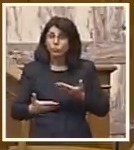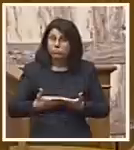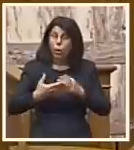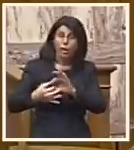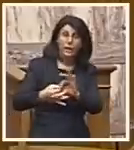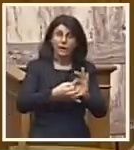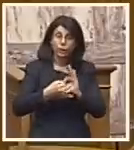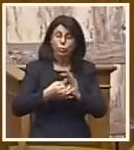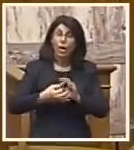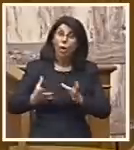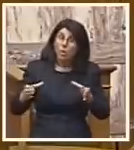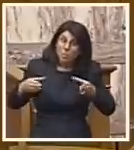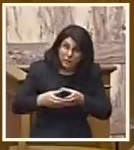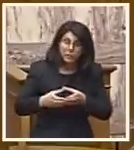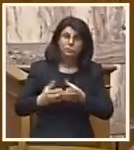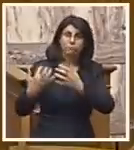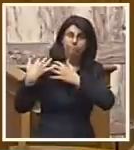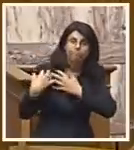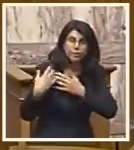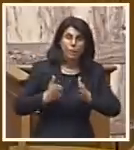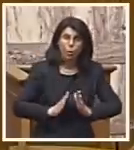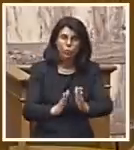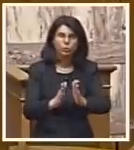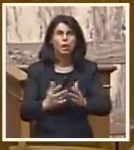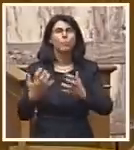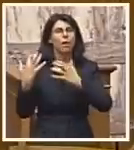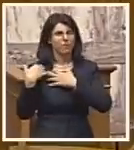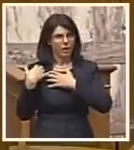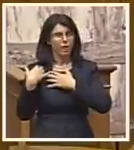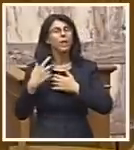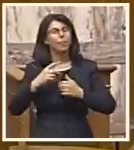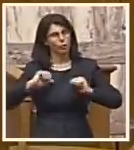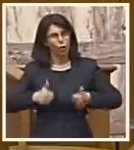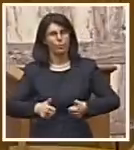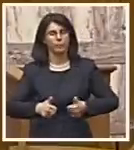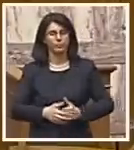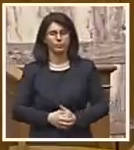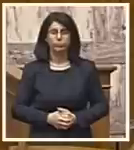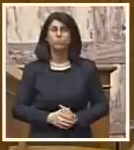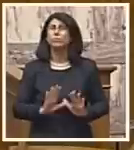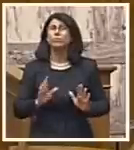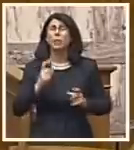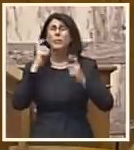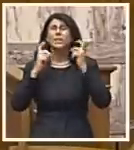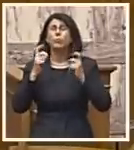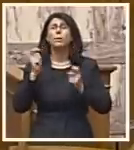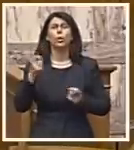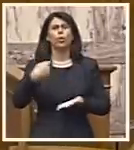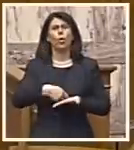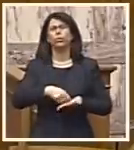προχωρήσουν. Με ευθύνη, με απόφαση και με τόλμη, χωρίς να υπολογίζουμε το πολιτικό